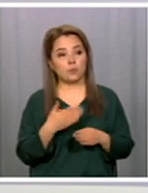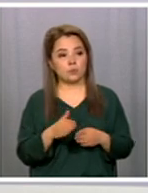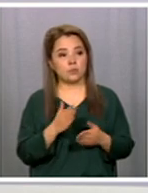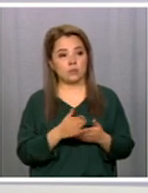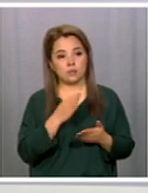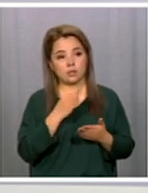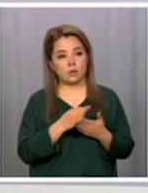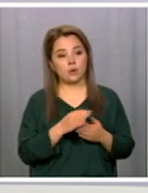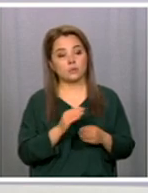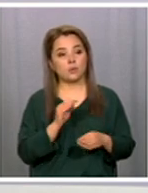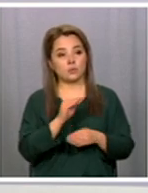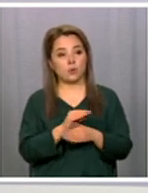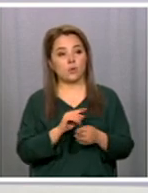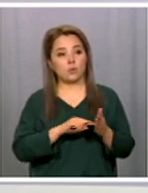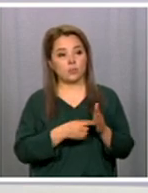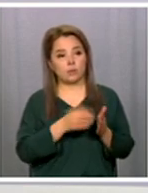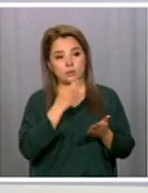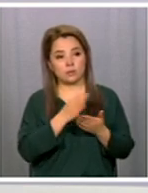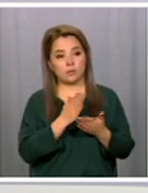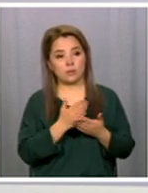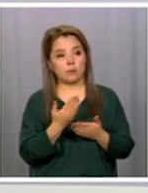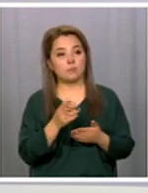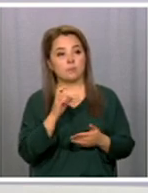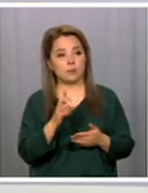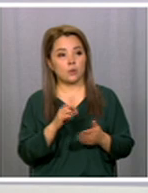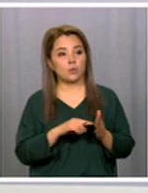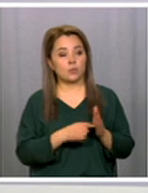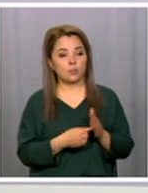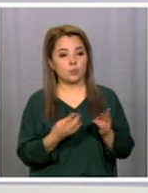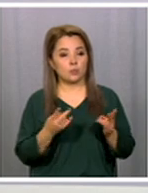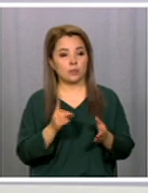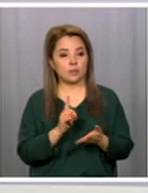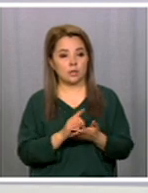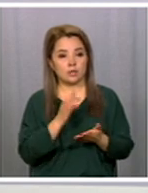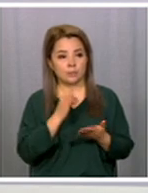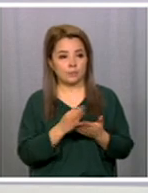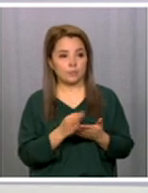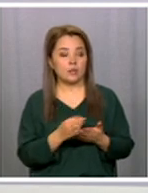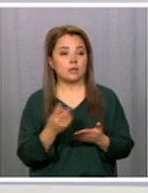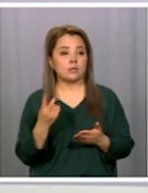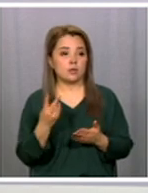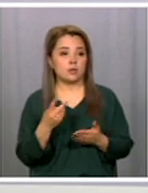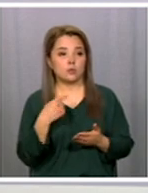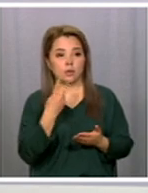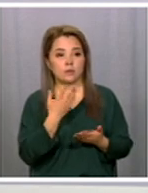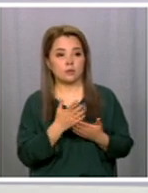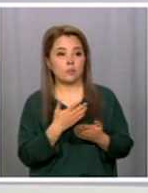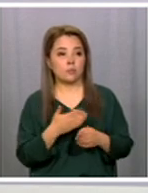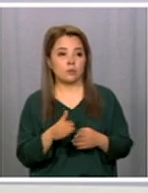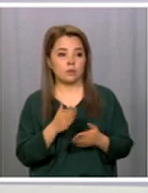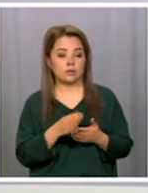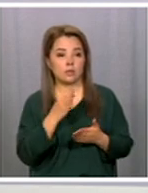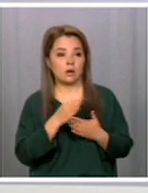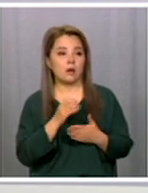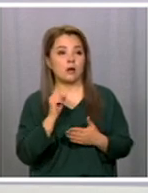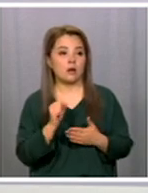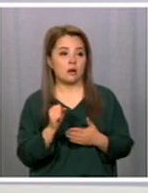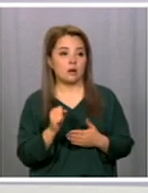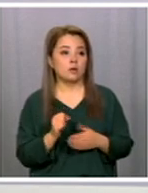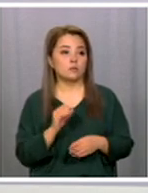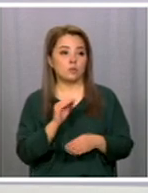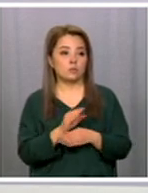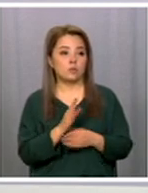бізде толықтауыш көбейткіш ретінде b-ны көбейту керек болады. Ал екінші тұрған бөлшекте онда а